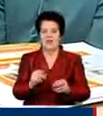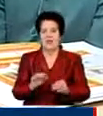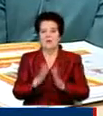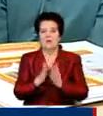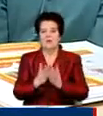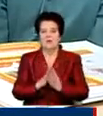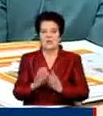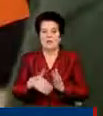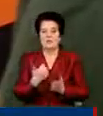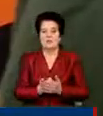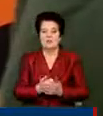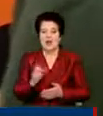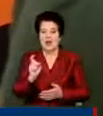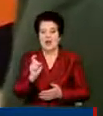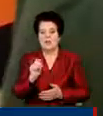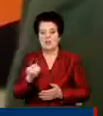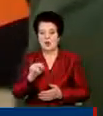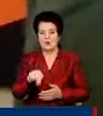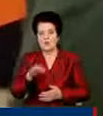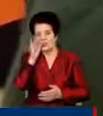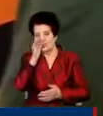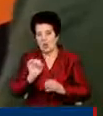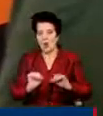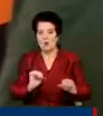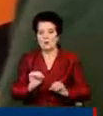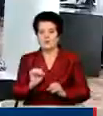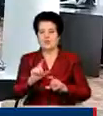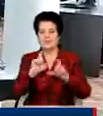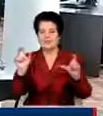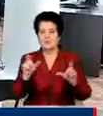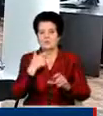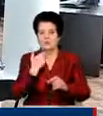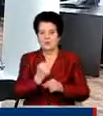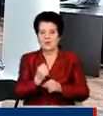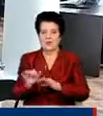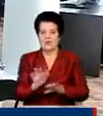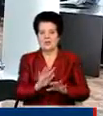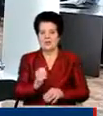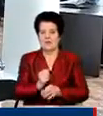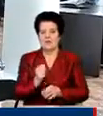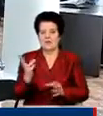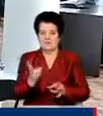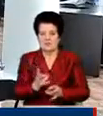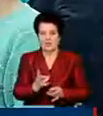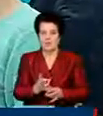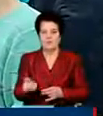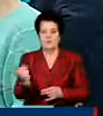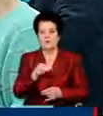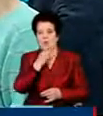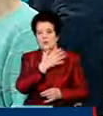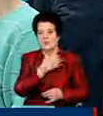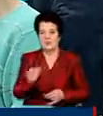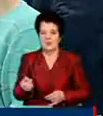Biblioteca Municipală Bogdan Petricioi cu HD-ul din Chișinău. Conducerea instituției spune că activitatea oricărei biblioteci trebuie să țină pasul cu